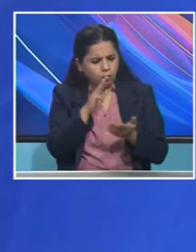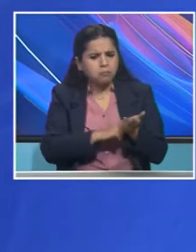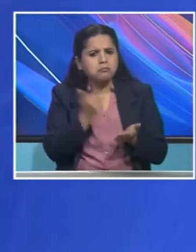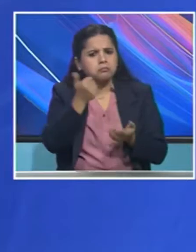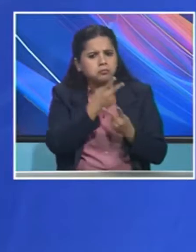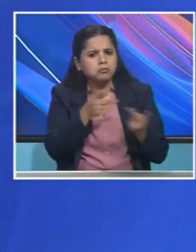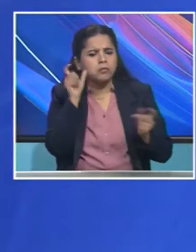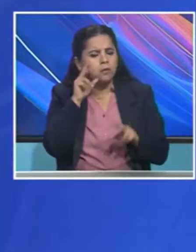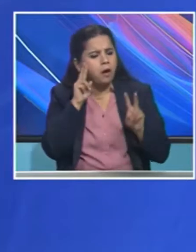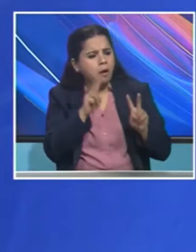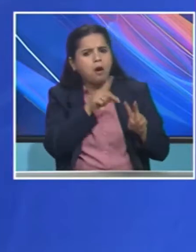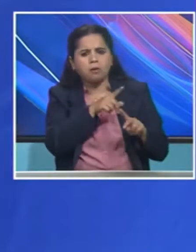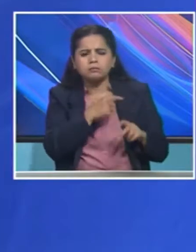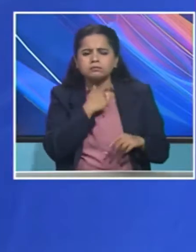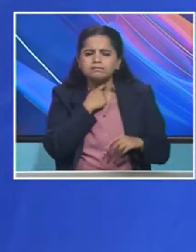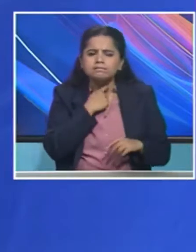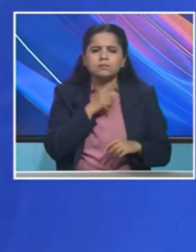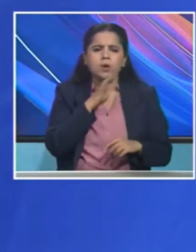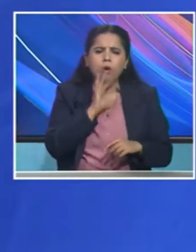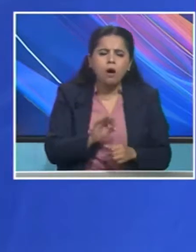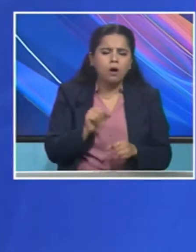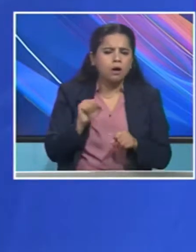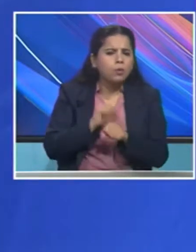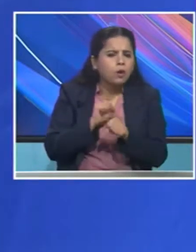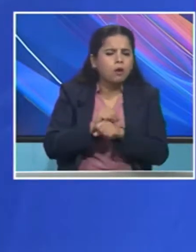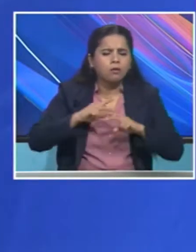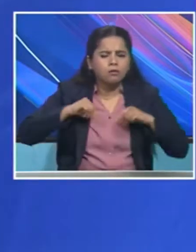ने सभी को प्रभावित किया।